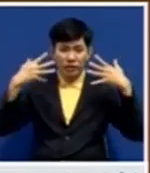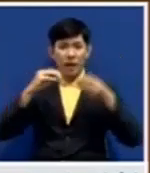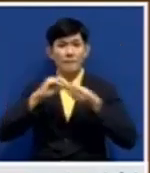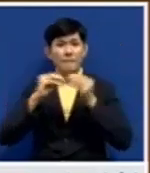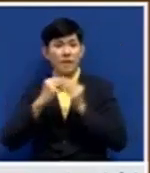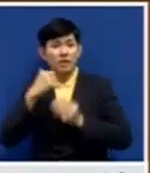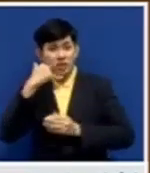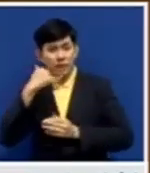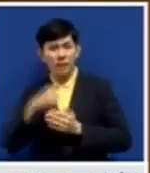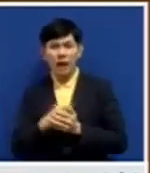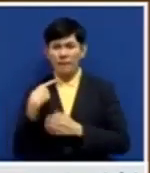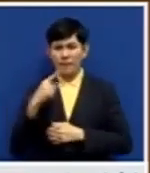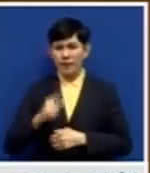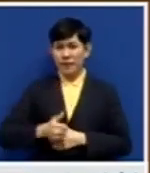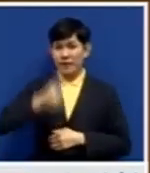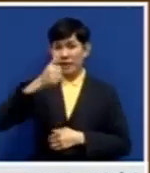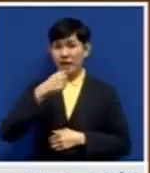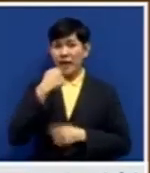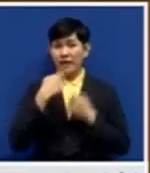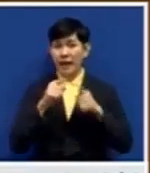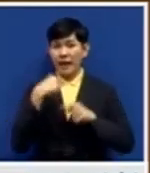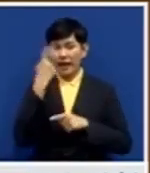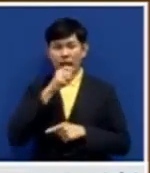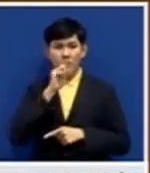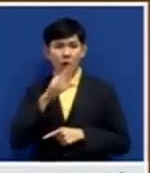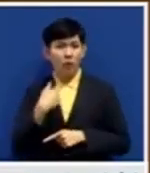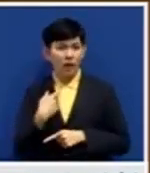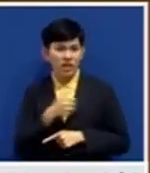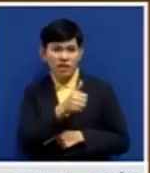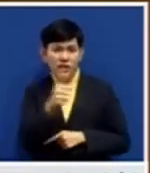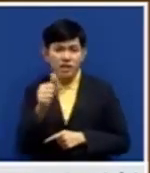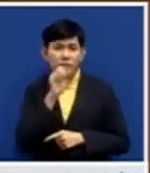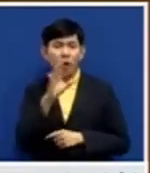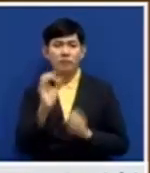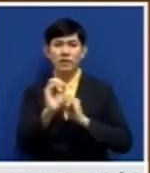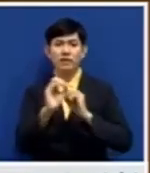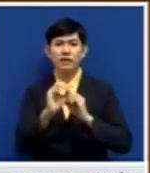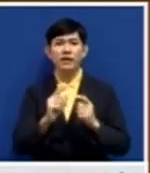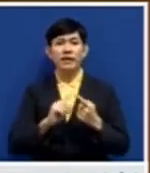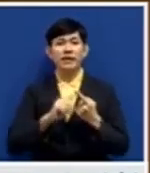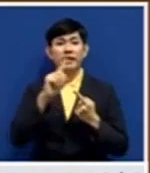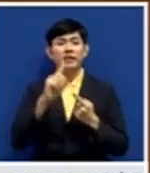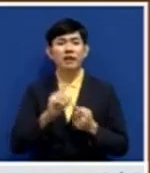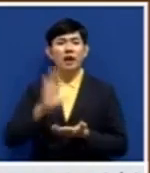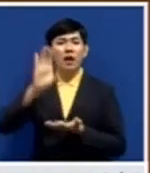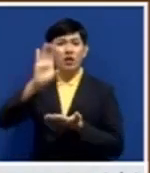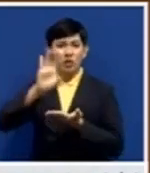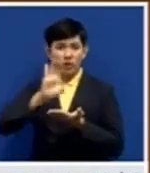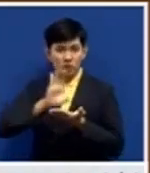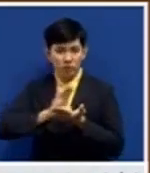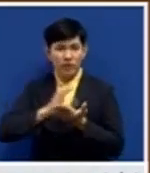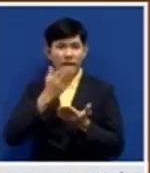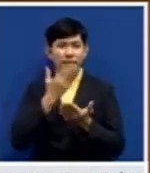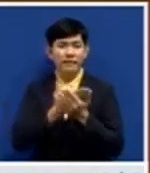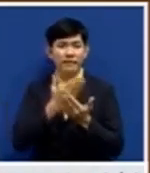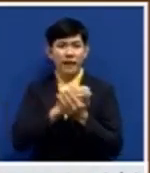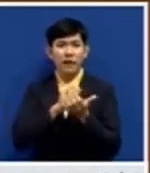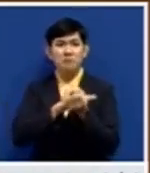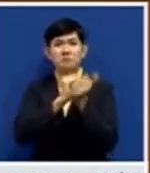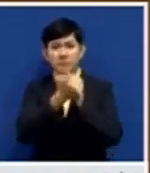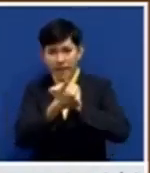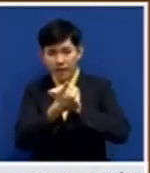ที่ยิ่งใหญ่มากแต่ไม่มีใครเคยพูดเลยว่าสิ่งเหล่านี้มันดีข้อที่หนึ่งมันลดต้นทุนในการทรานสเฟอร์เงินทั้งระ